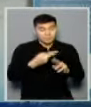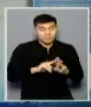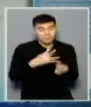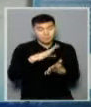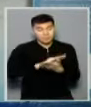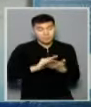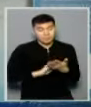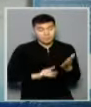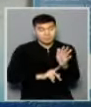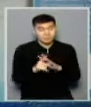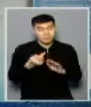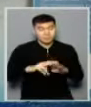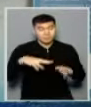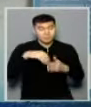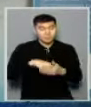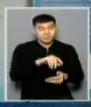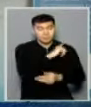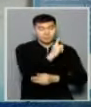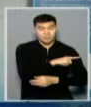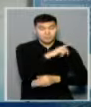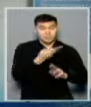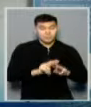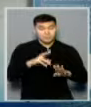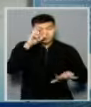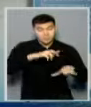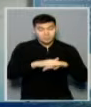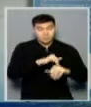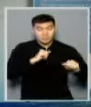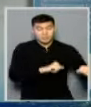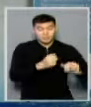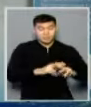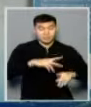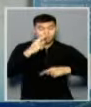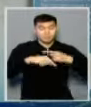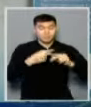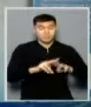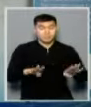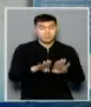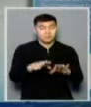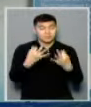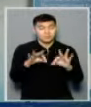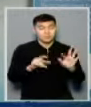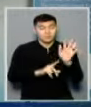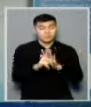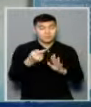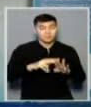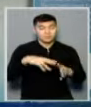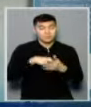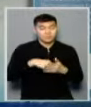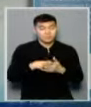айтқан көк найзаның күшімен, ақ білектің күшімен ел қорғап, кейінгі ұрпаққа сатылап беріп,